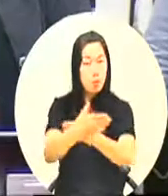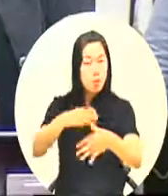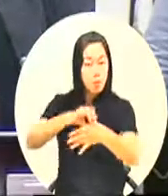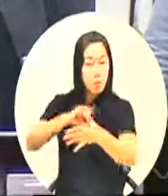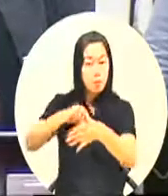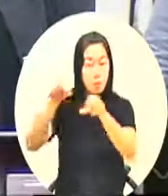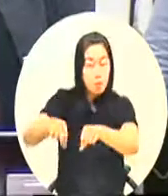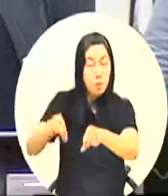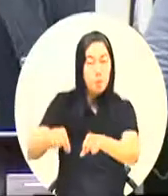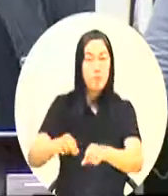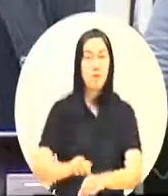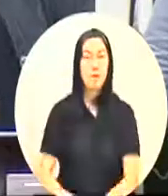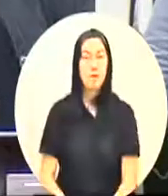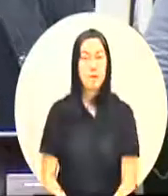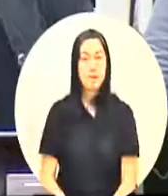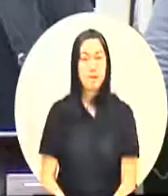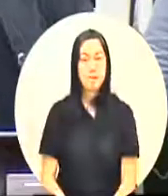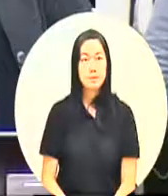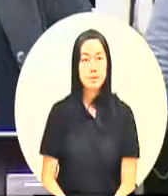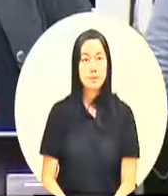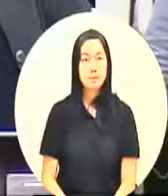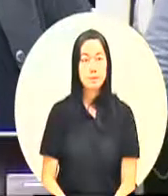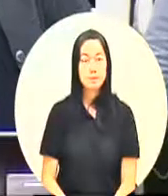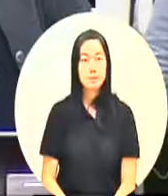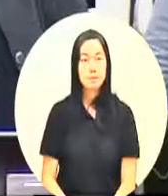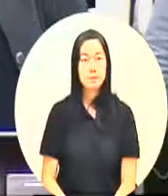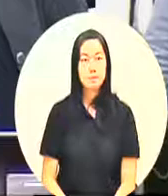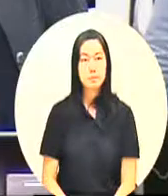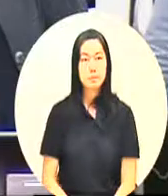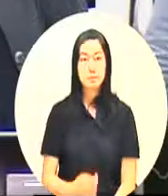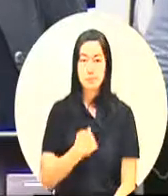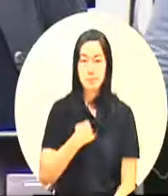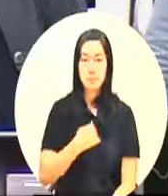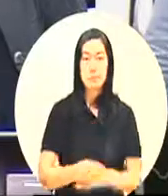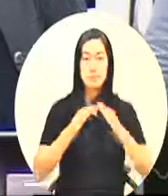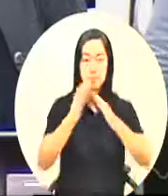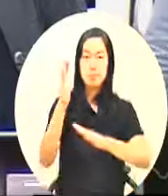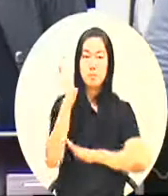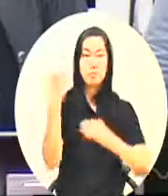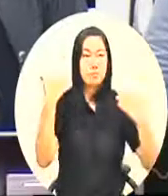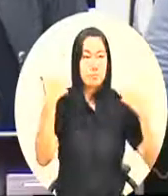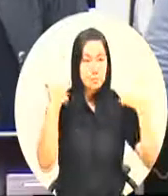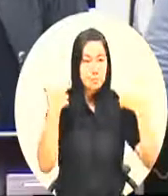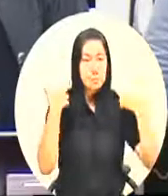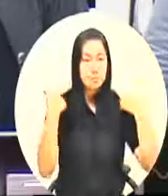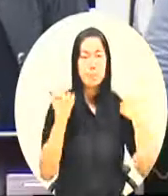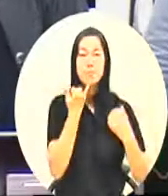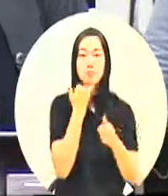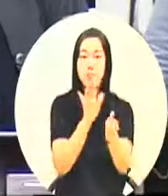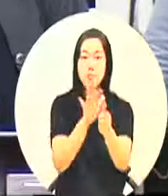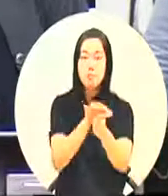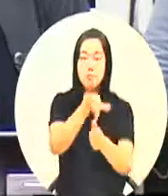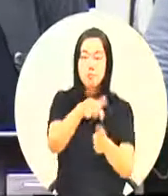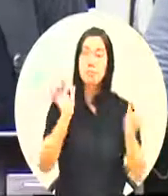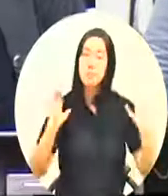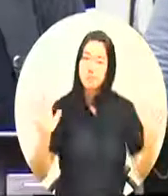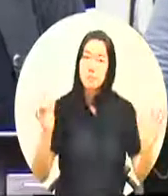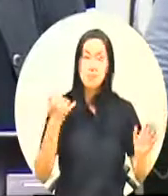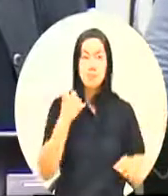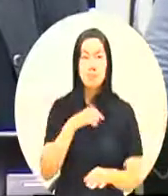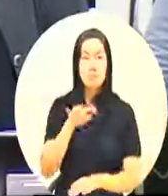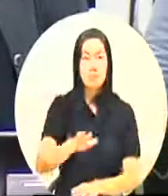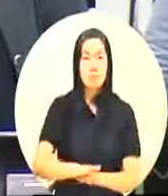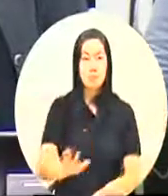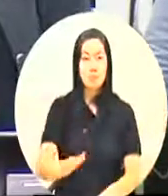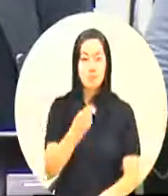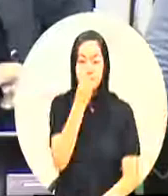业。总而言之，我们会尽我们市政府的责任，为我们的孩子他所有